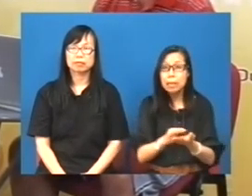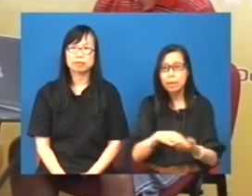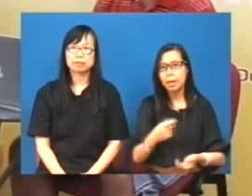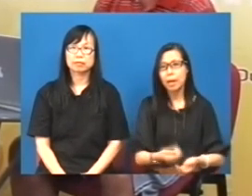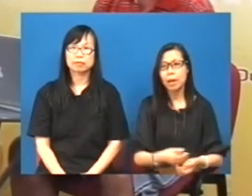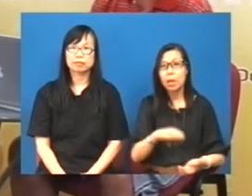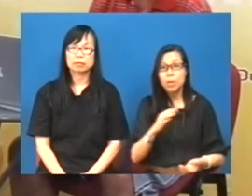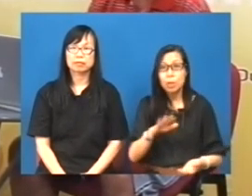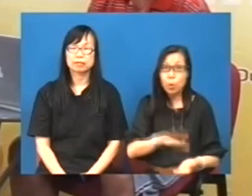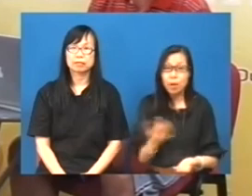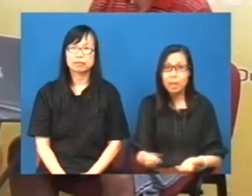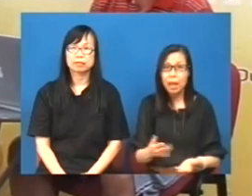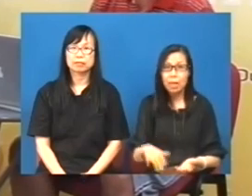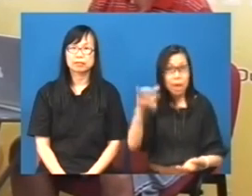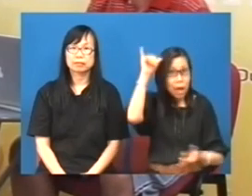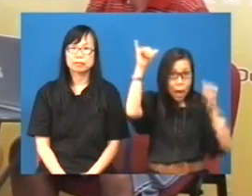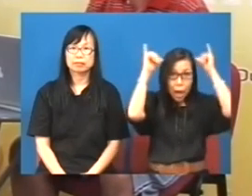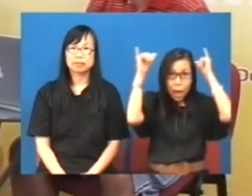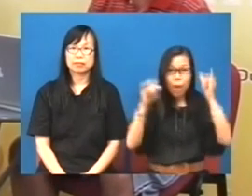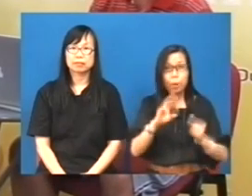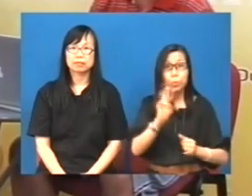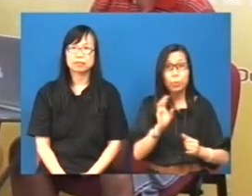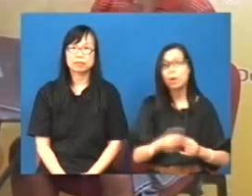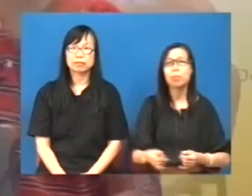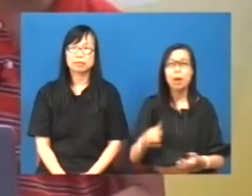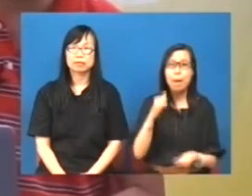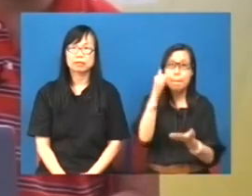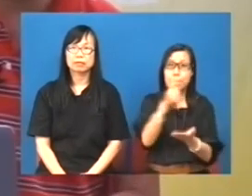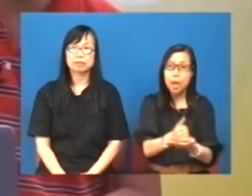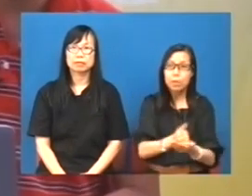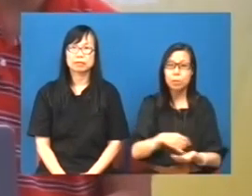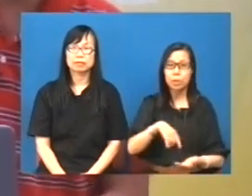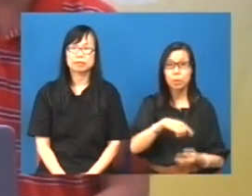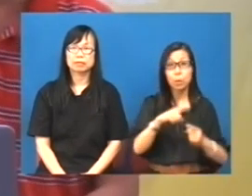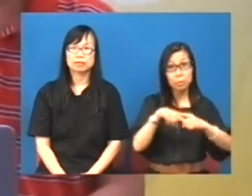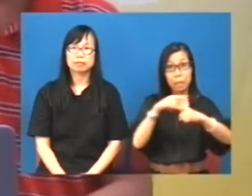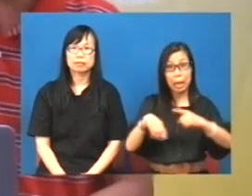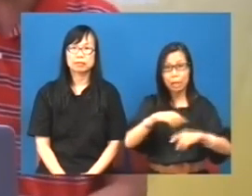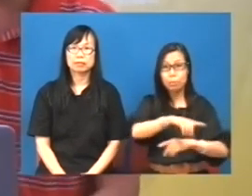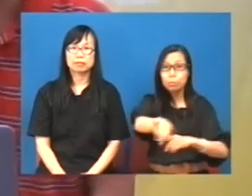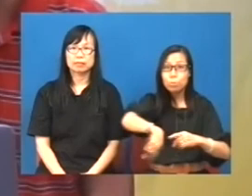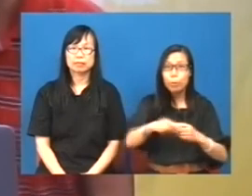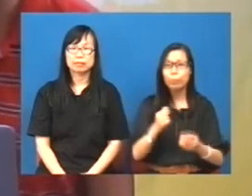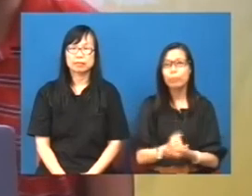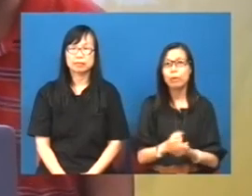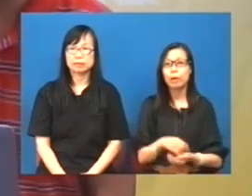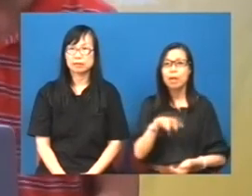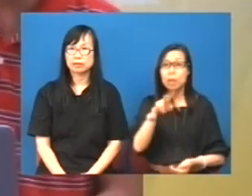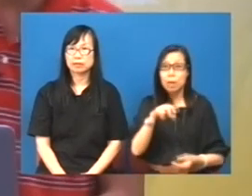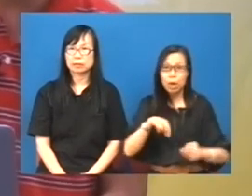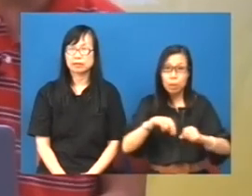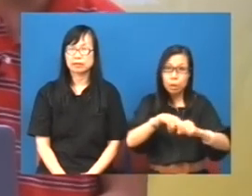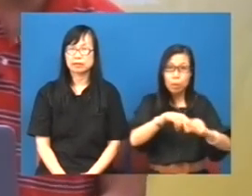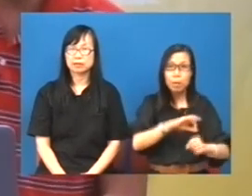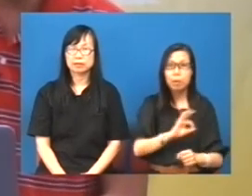至將一隻水牛和農夫放在這個大球場那裏完全見到一塊基本上不是一塊波地基本